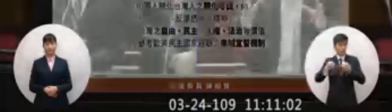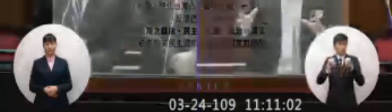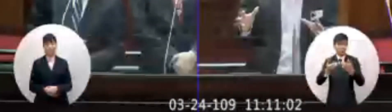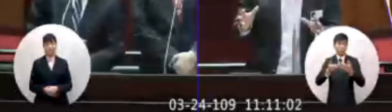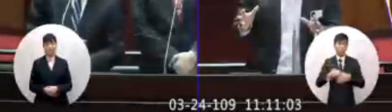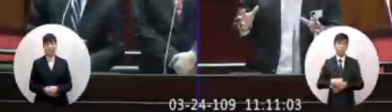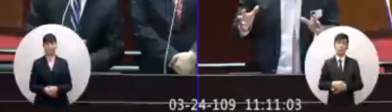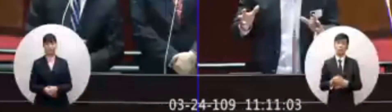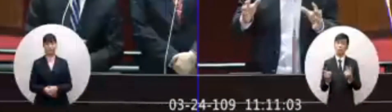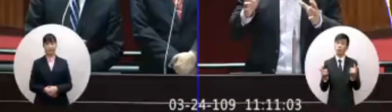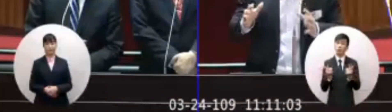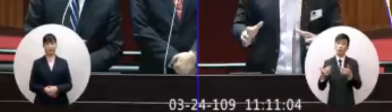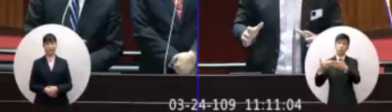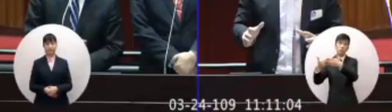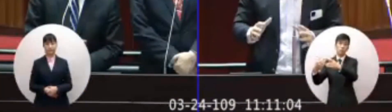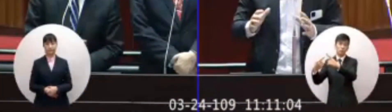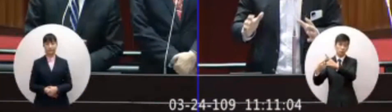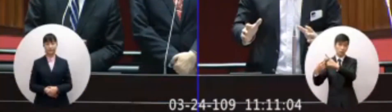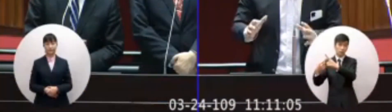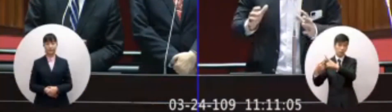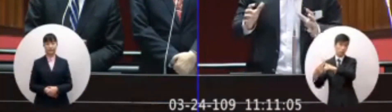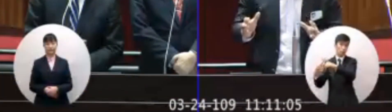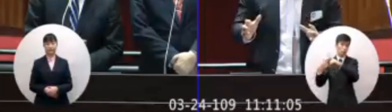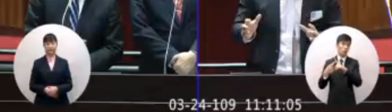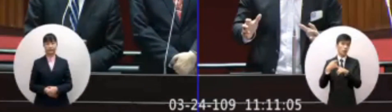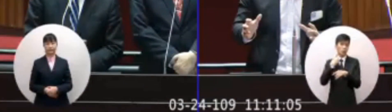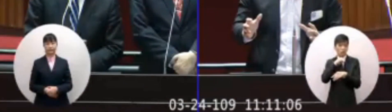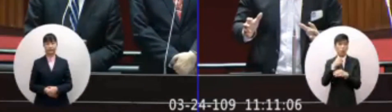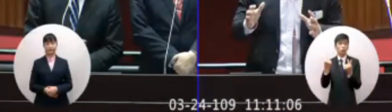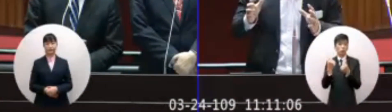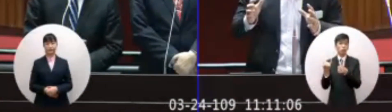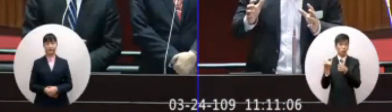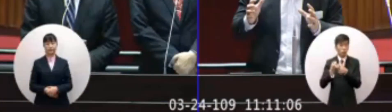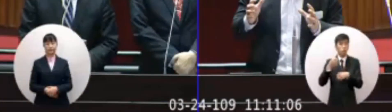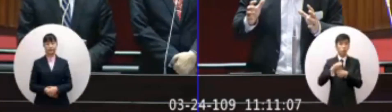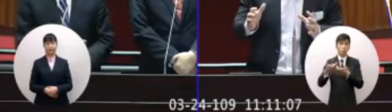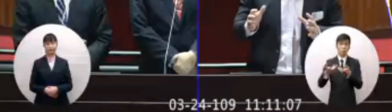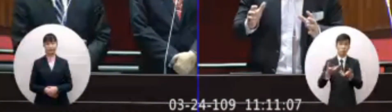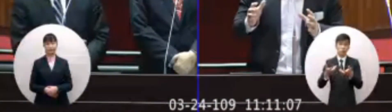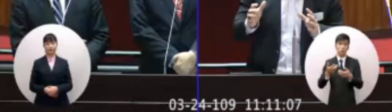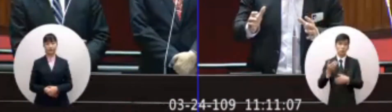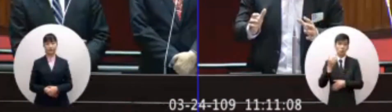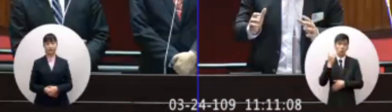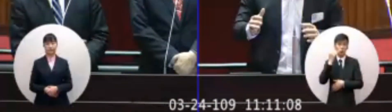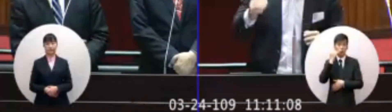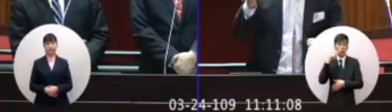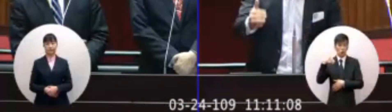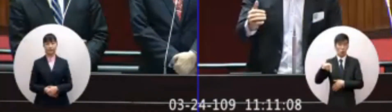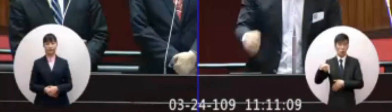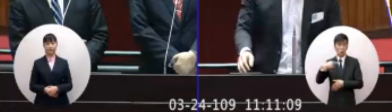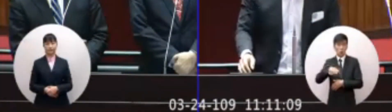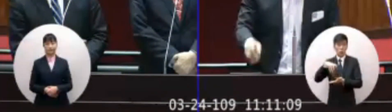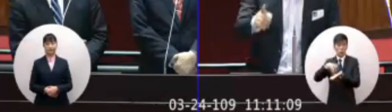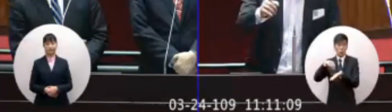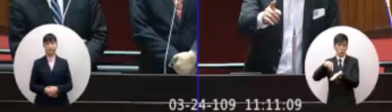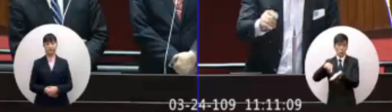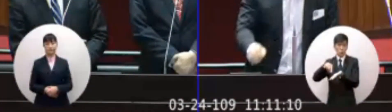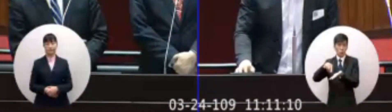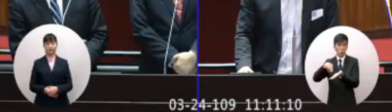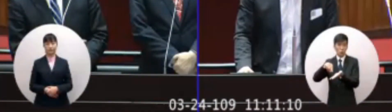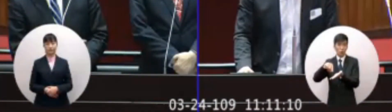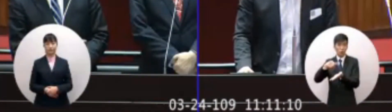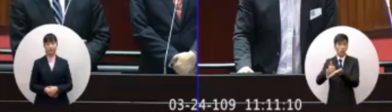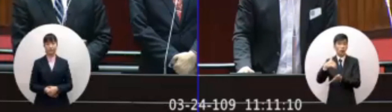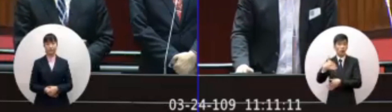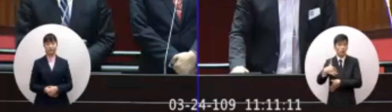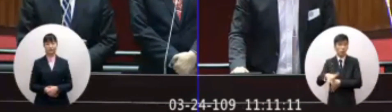卖吼，包括中国人来台湾，不管伊是假传还是做实。伊有即个取得身份证，诶，迄个抗进证，咱